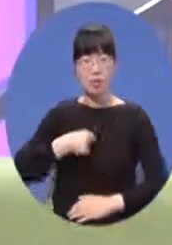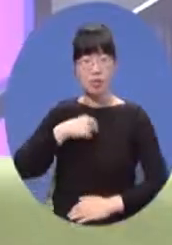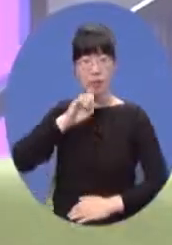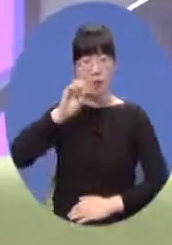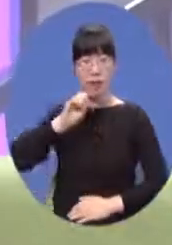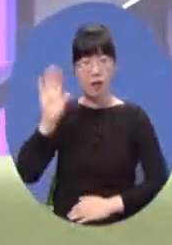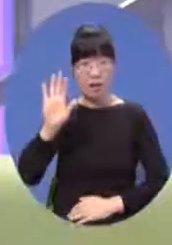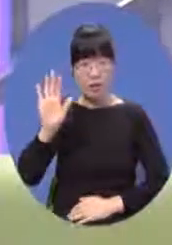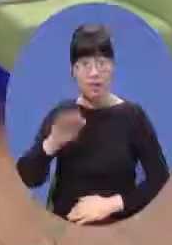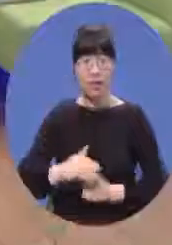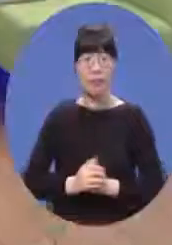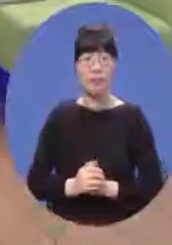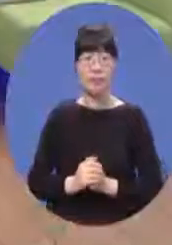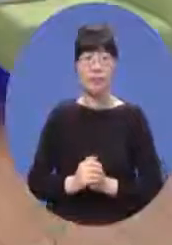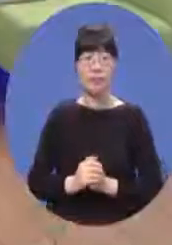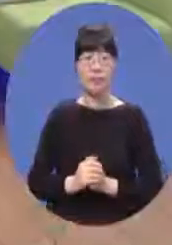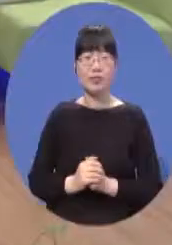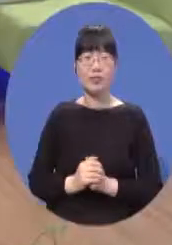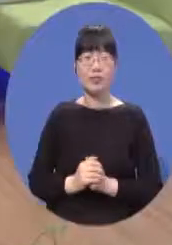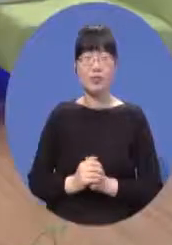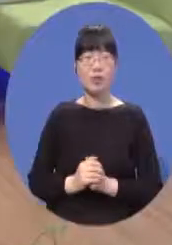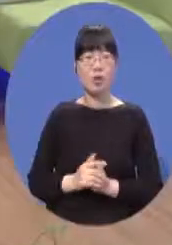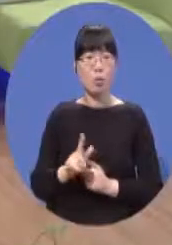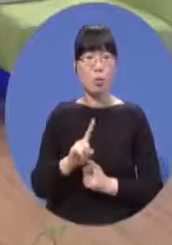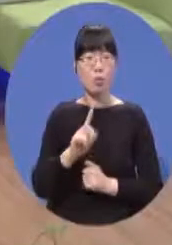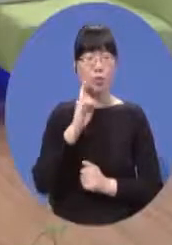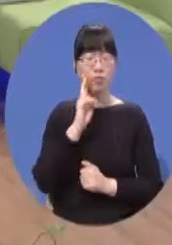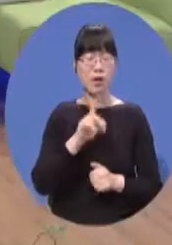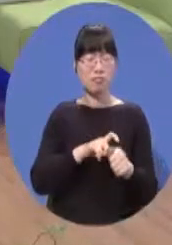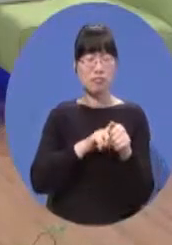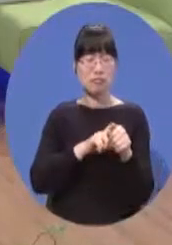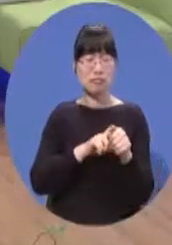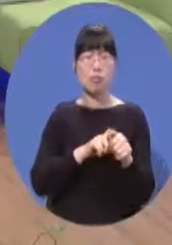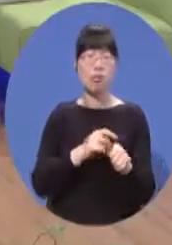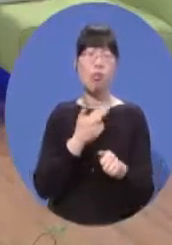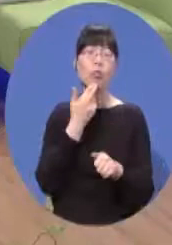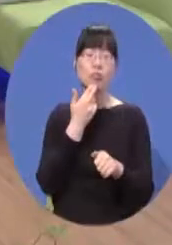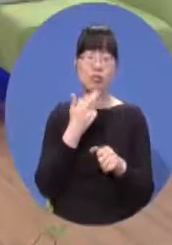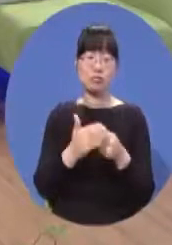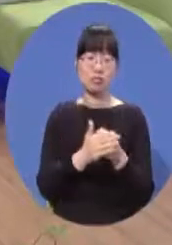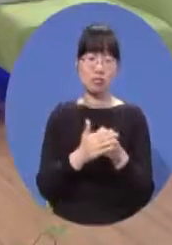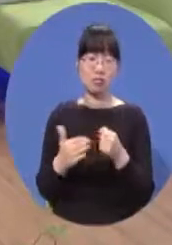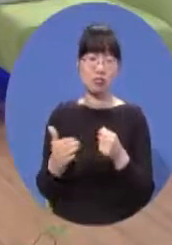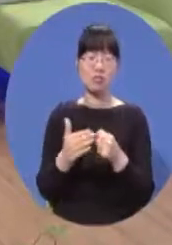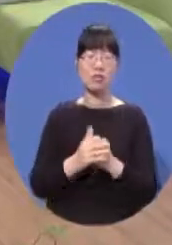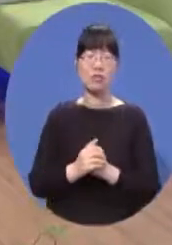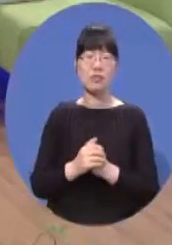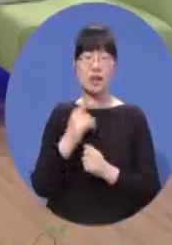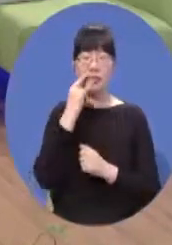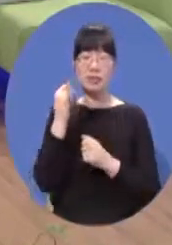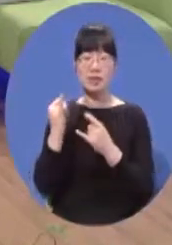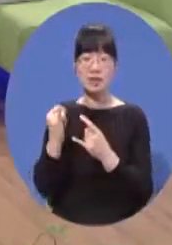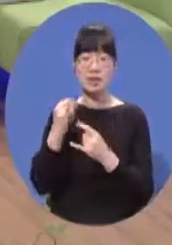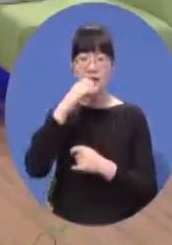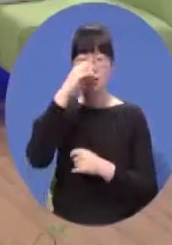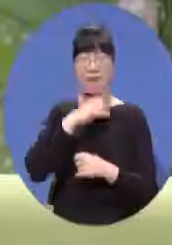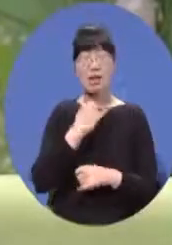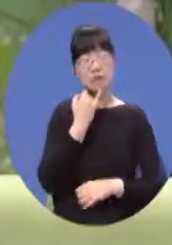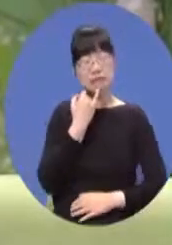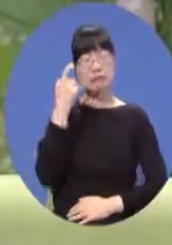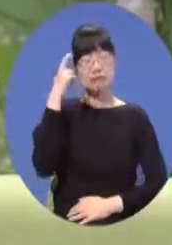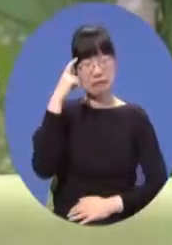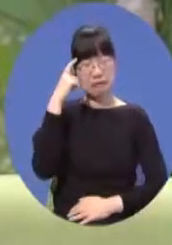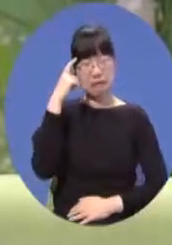했나요? 그동안 어땠나요? 네, 그렇게 막 심하게 떼쓰고 그러질 않았어가지고. 그러니까 어머님은 그냥 그래도